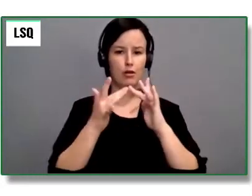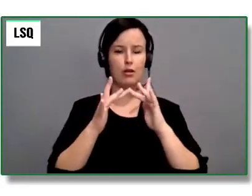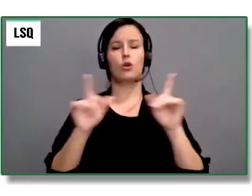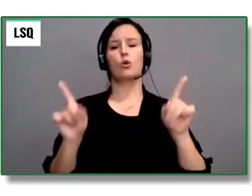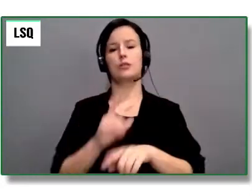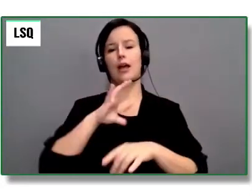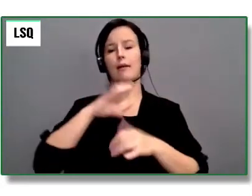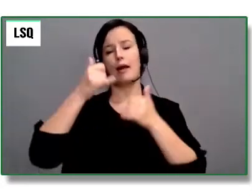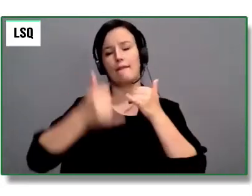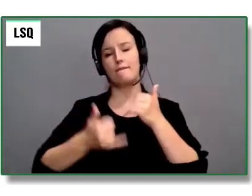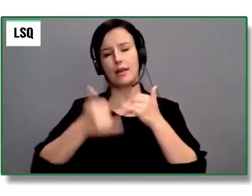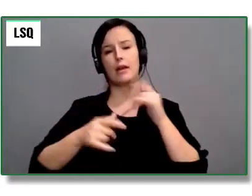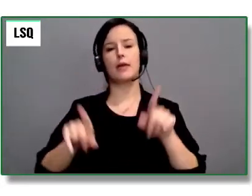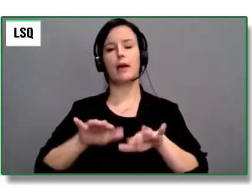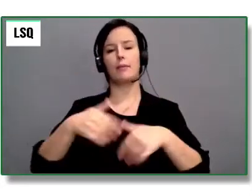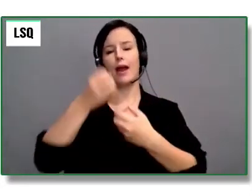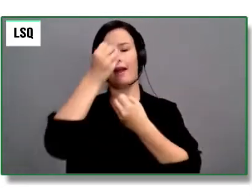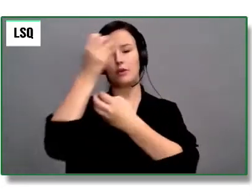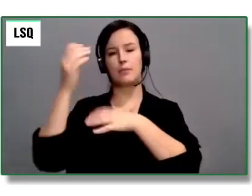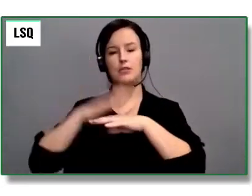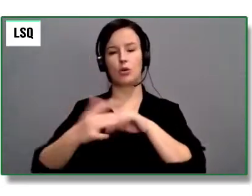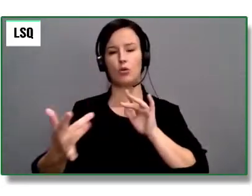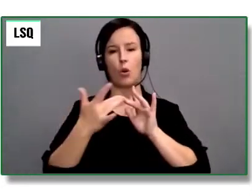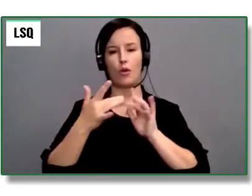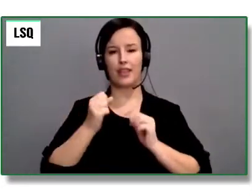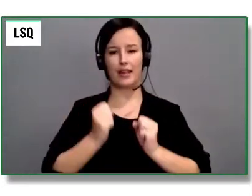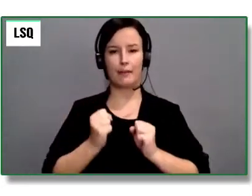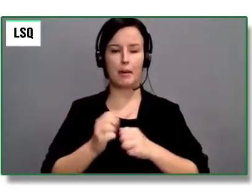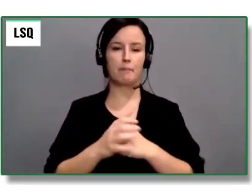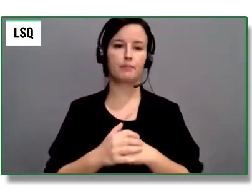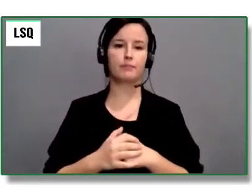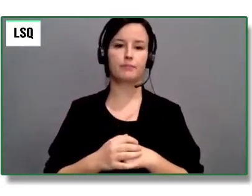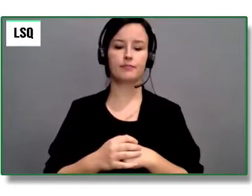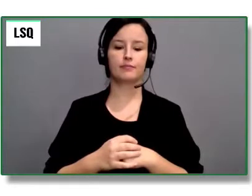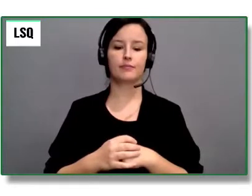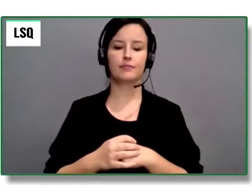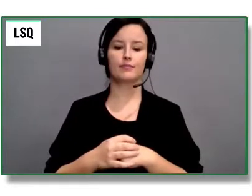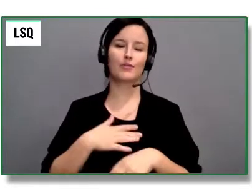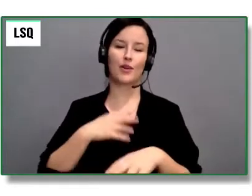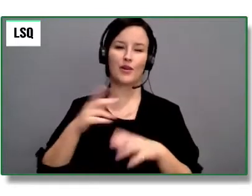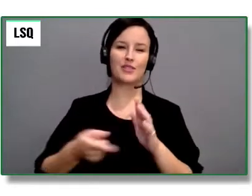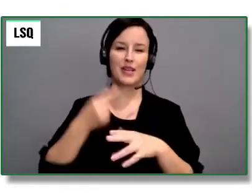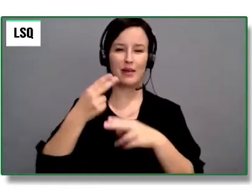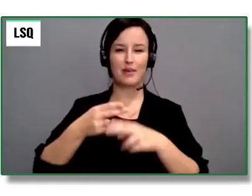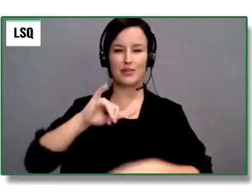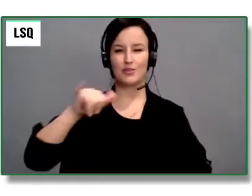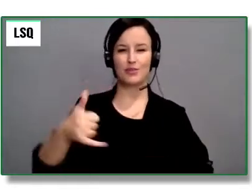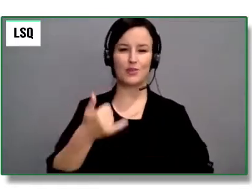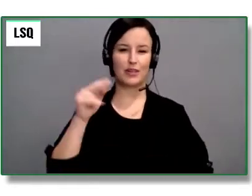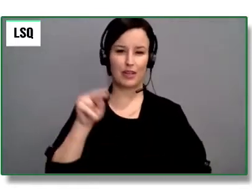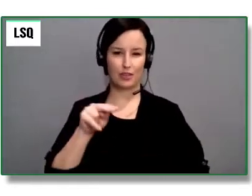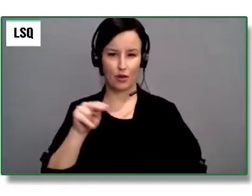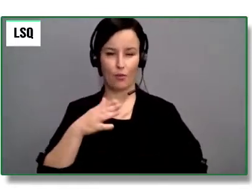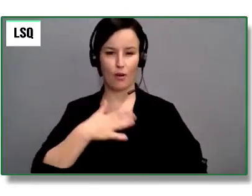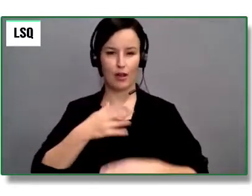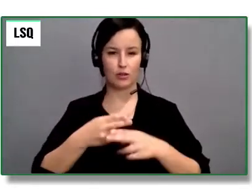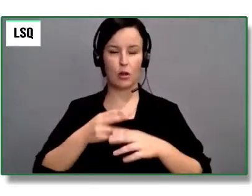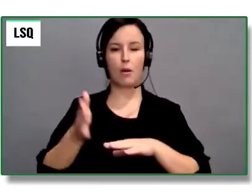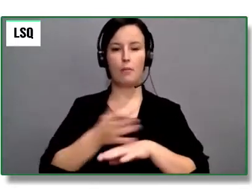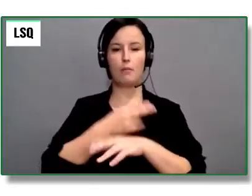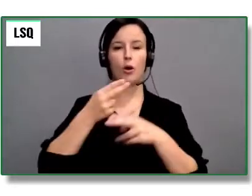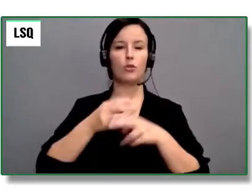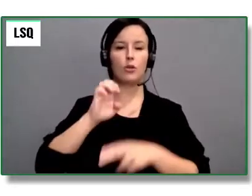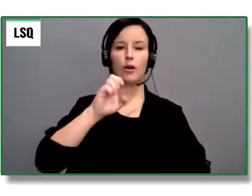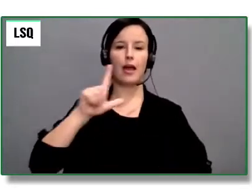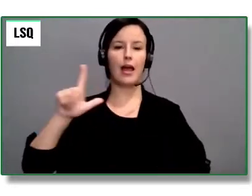et partagerai mes informations de contact. Alors, je m'appelle Julie Nowak, mes pronoms, elle,